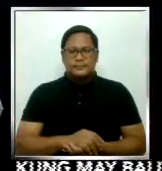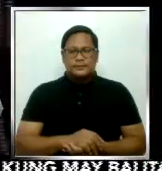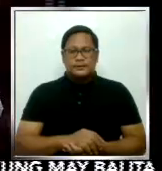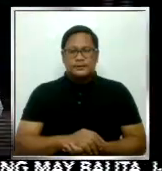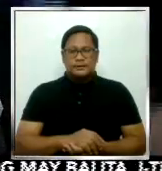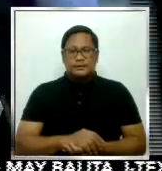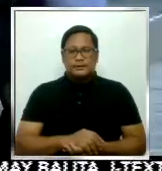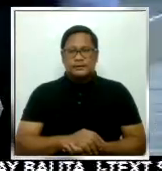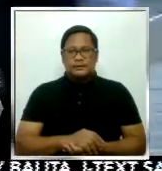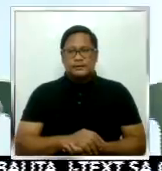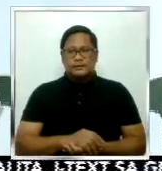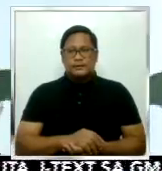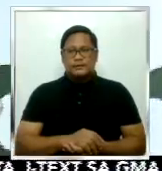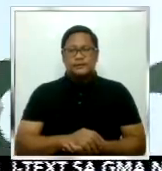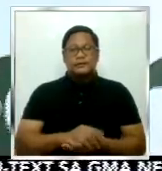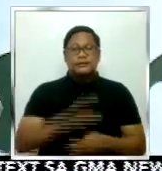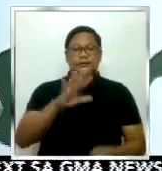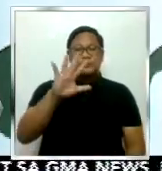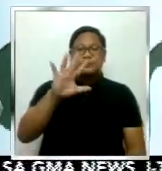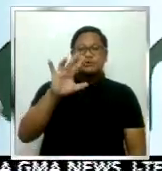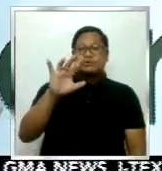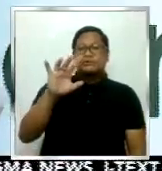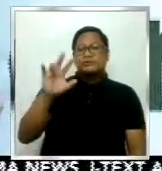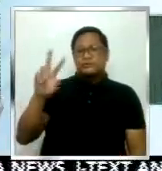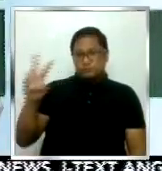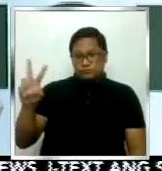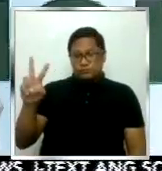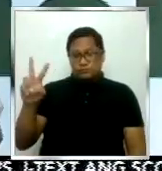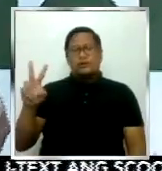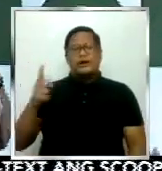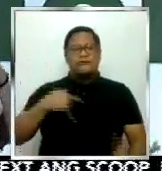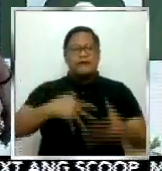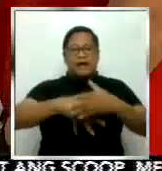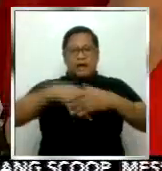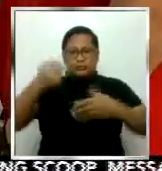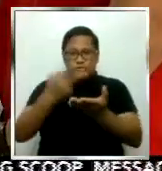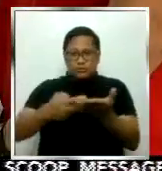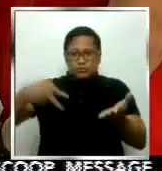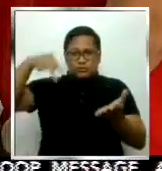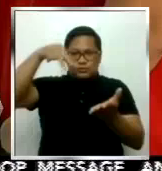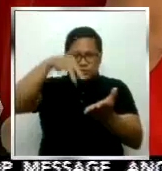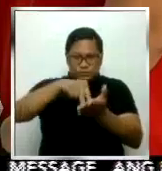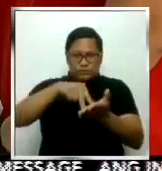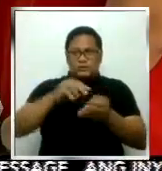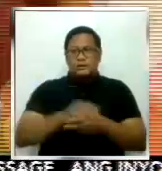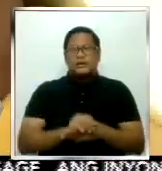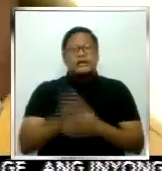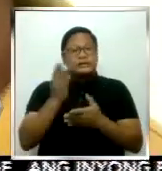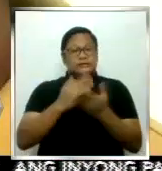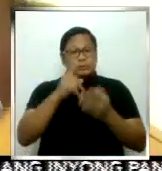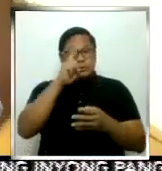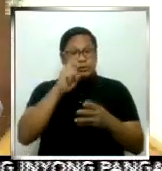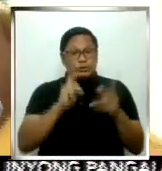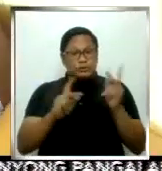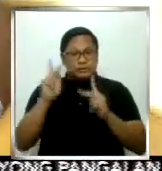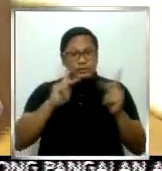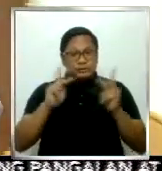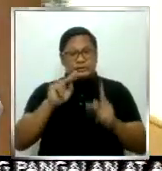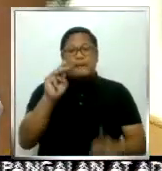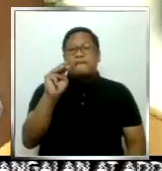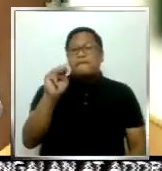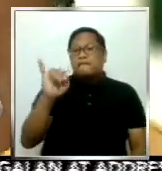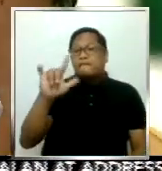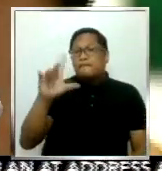52 nagka-COVID ang nakalabas na ng Cebu City Quarantine Center. Kabilang dyan ang ilang senior citizen na mild o asymptomatic ang